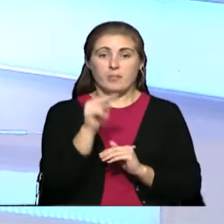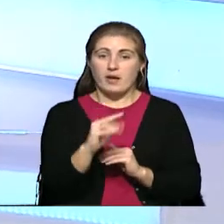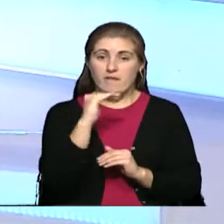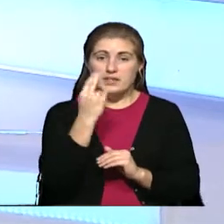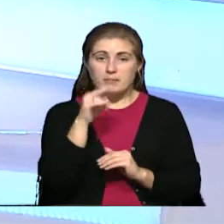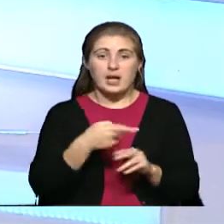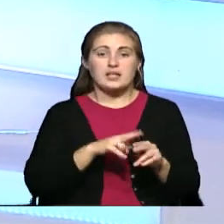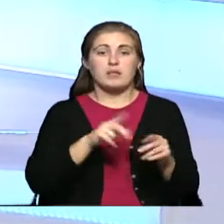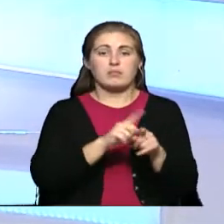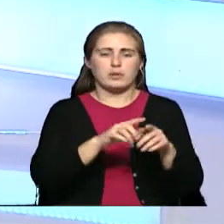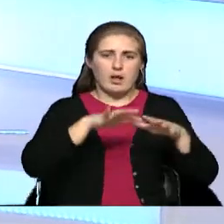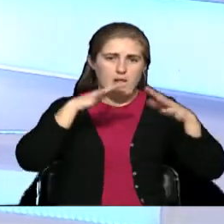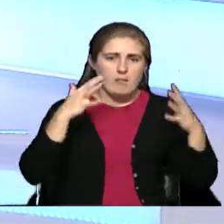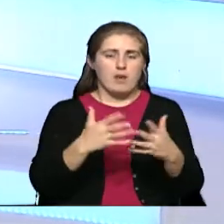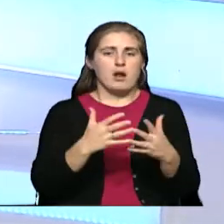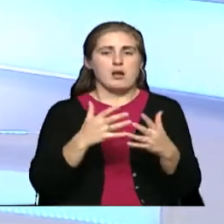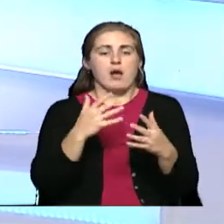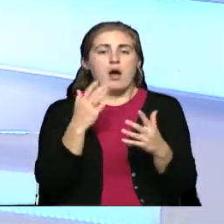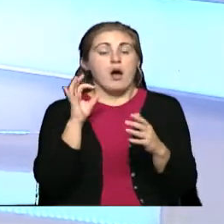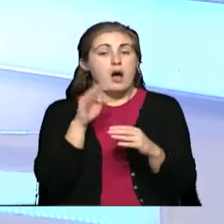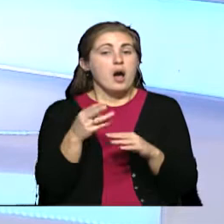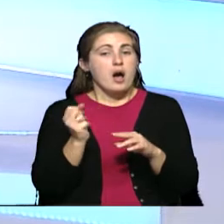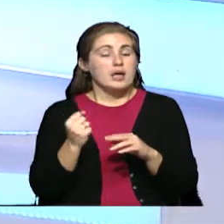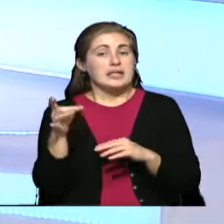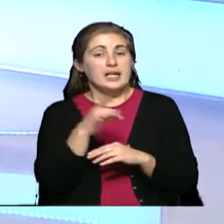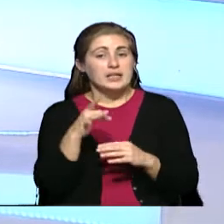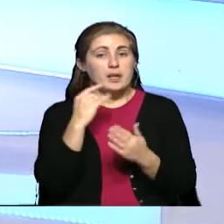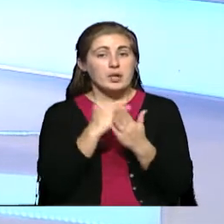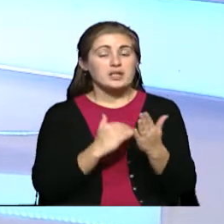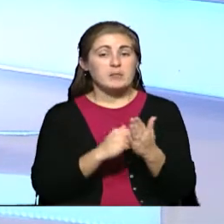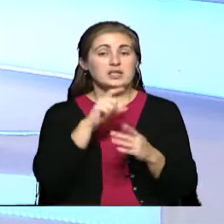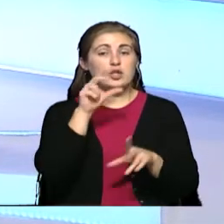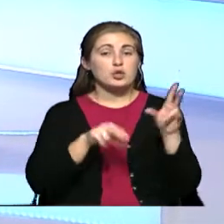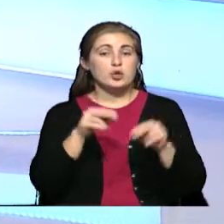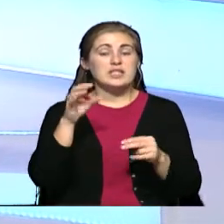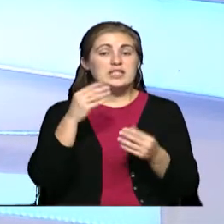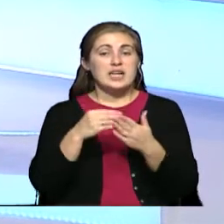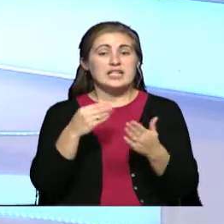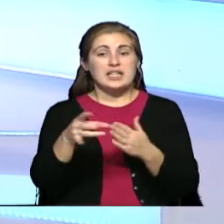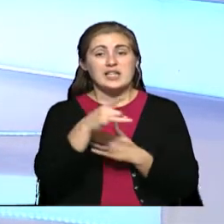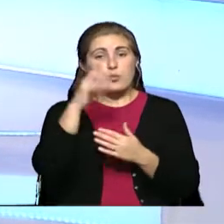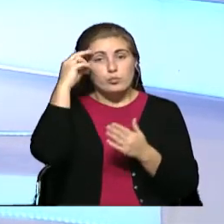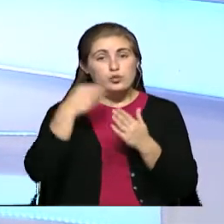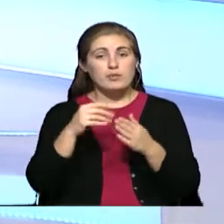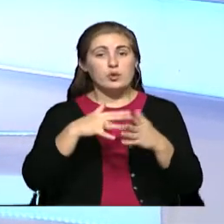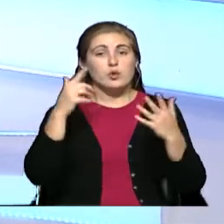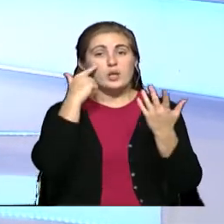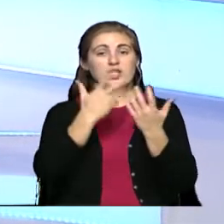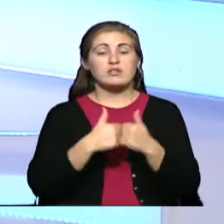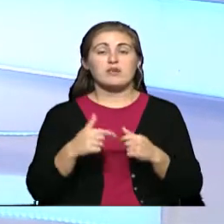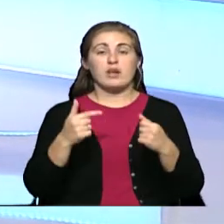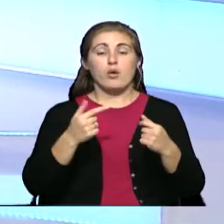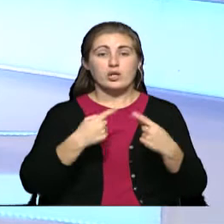скажем, такая программа. То есть это региональные программы, и за счет средств регионального бюджета в большом количестве медицинских